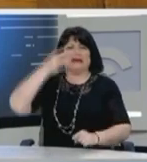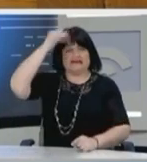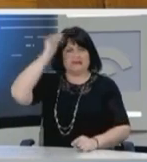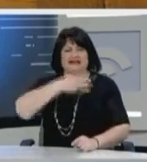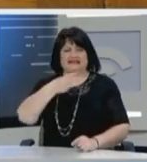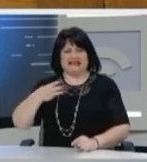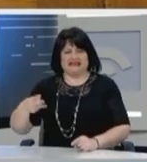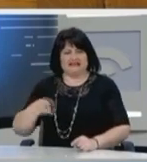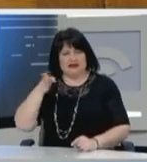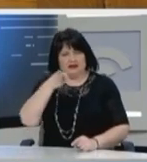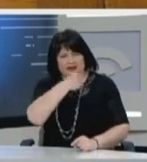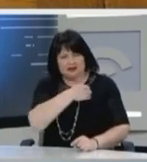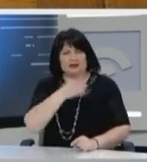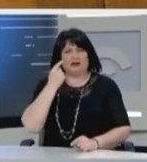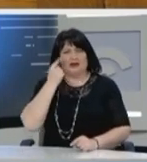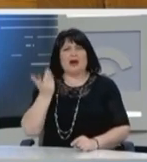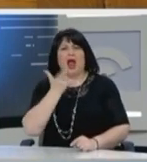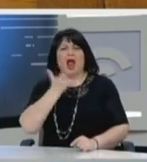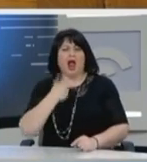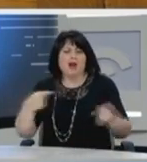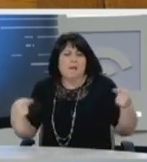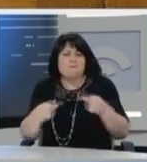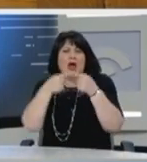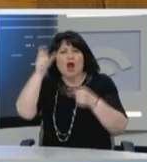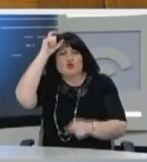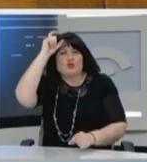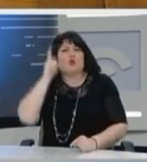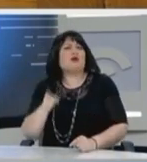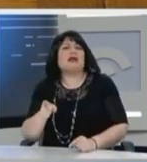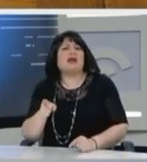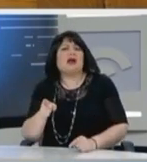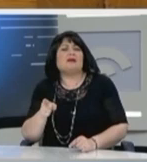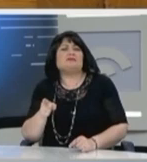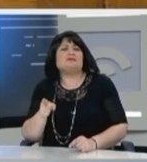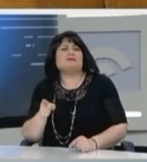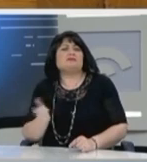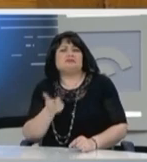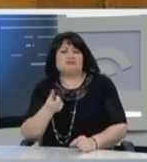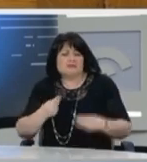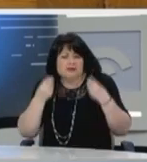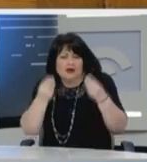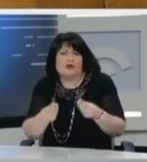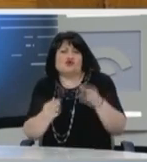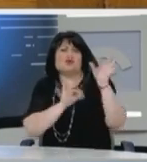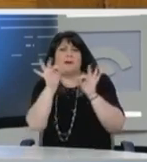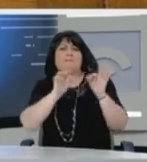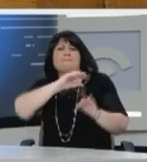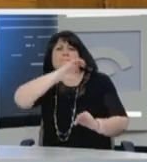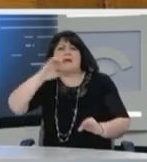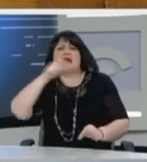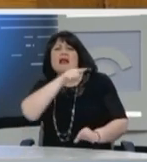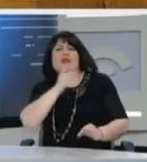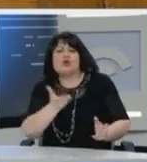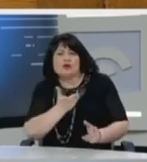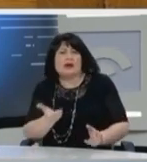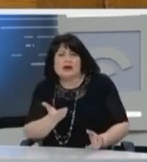ΣΥΡΙΖΑ και λέγατε άμα γίνει κανένα θερμό επεισόδιο με την Τουρκία Άμα δεν δώσουμε τη Μακεδονία στους Σκοπιανούς και γίνει